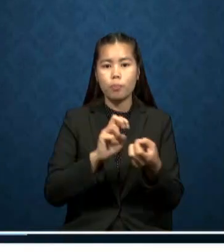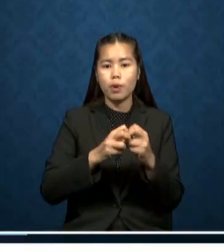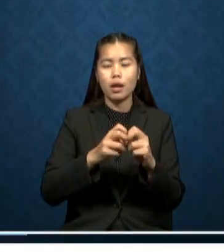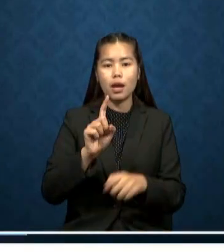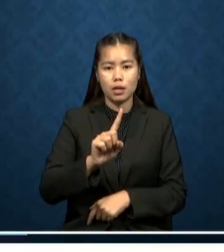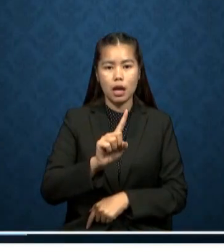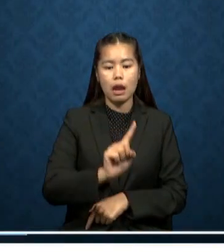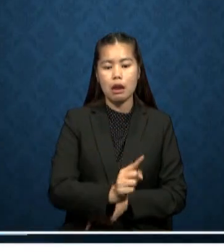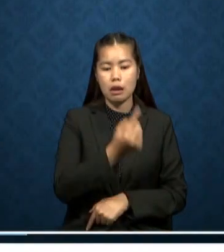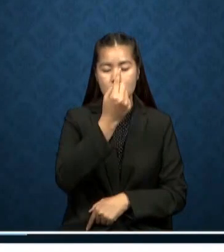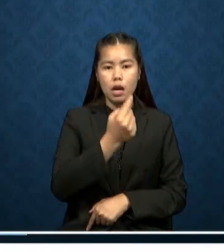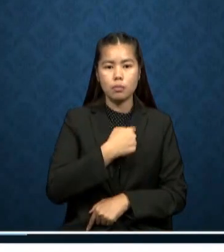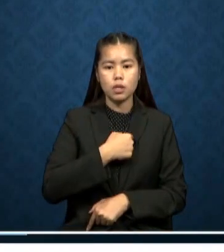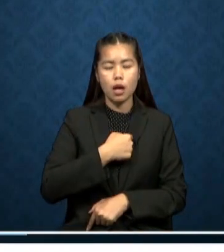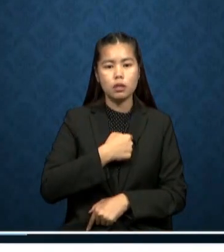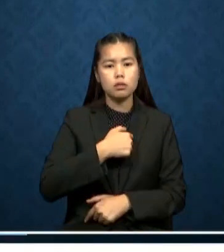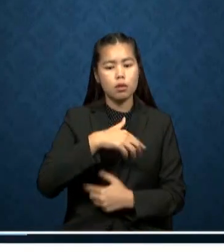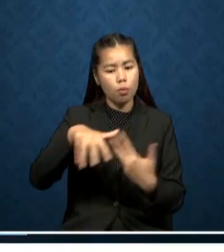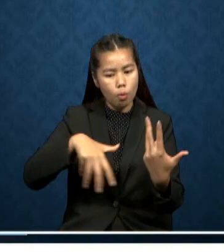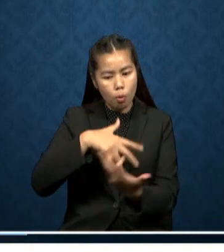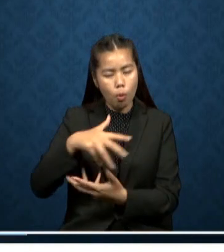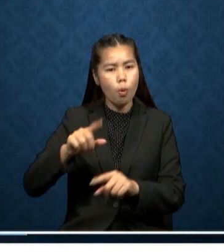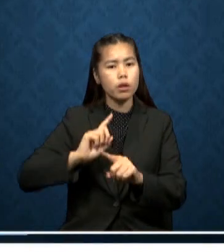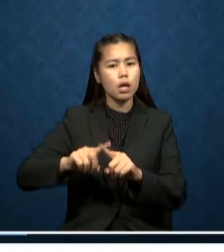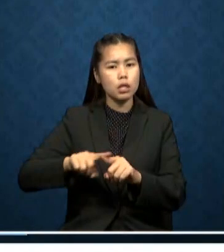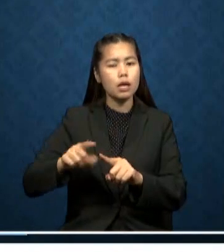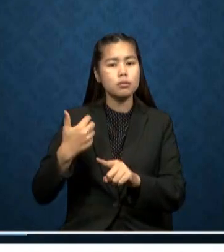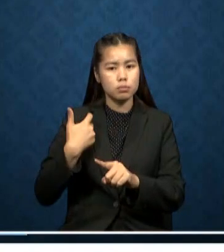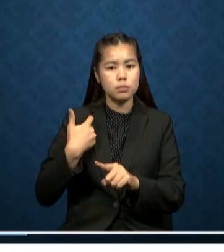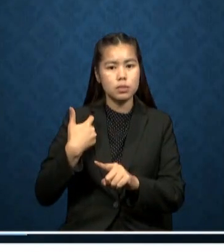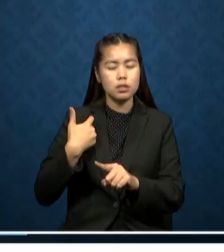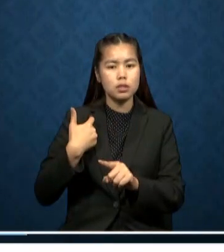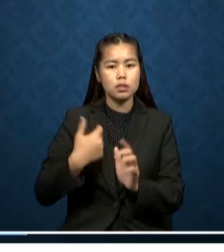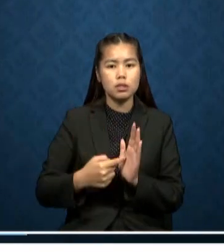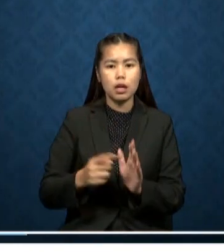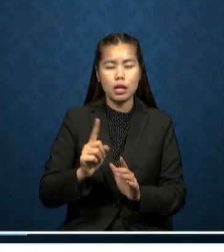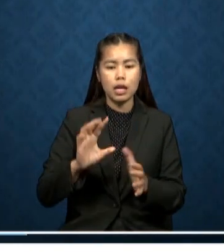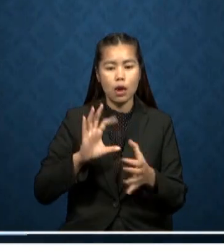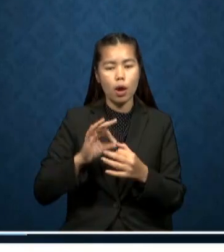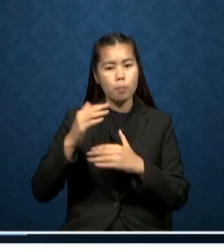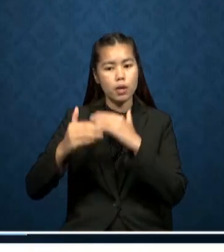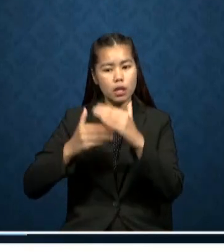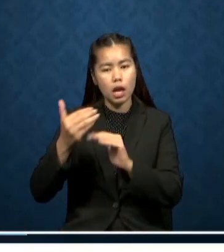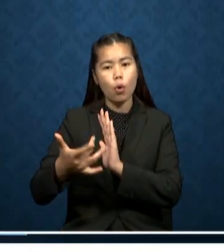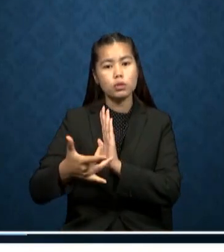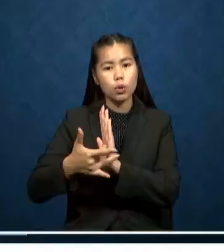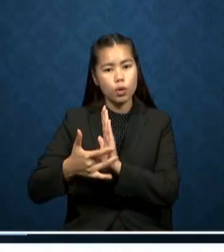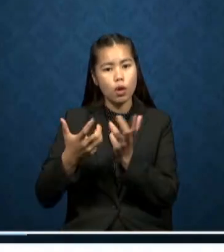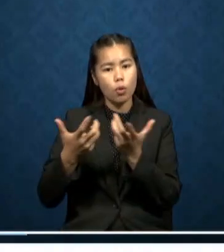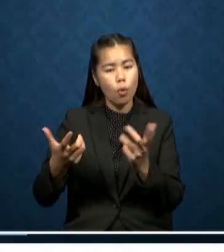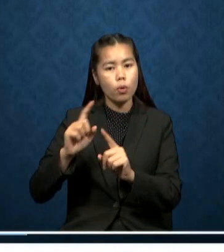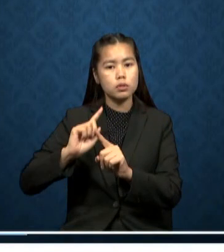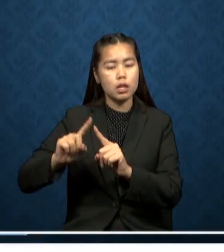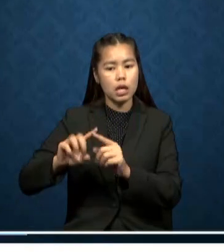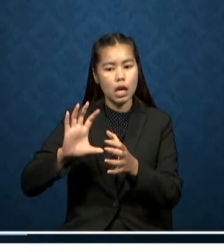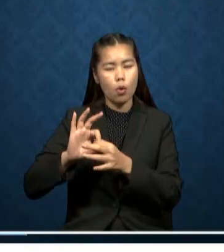ทั้งทั้งจากภายนอกและภายในมาประจวบกันปัจจัยภายนอกได้แก่พัฒนาการของเทคโนโลยีโดยเฉพาะอย่าง